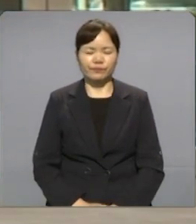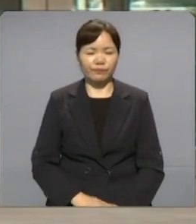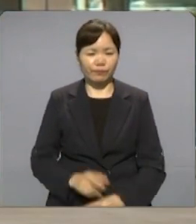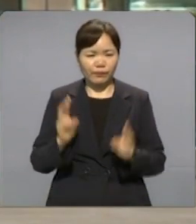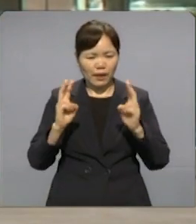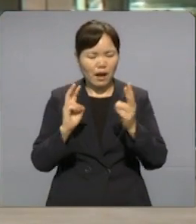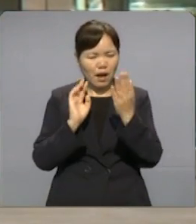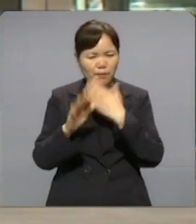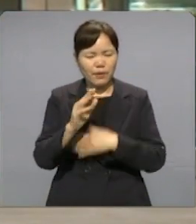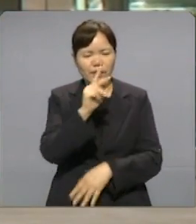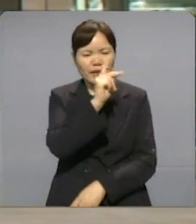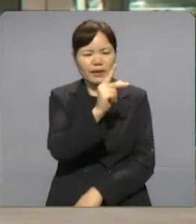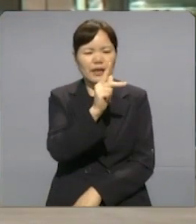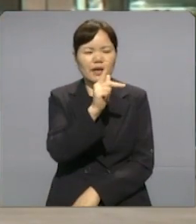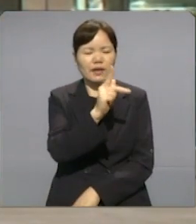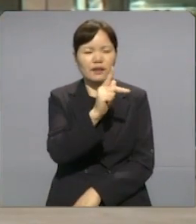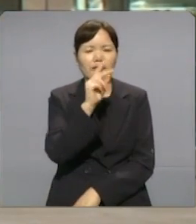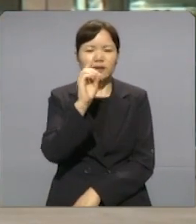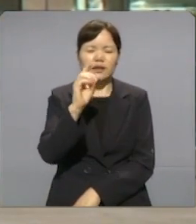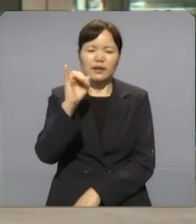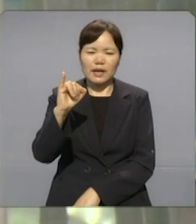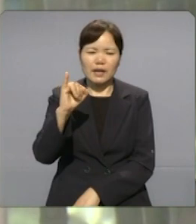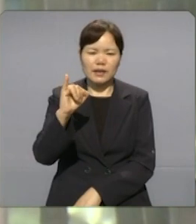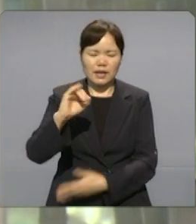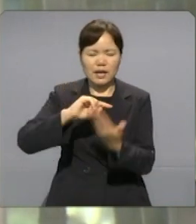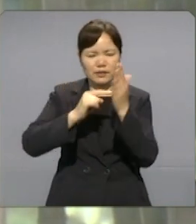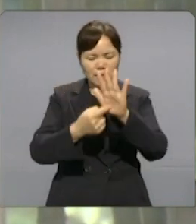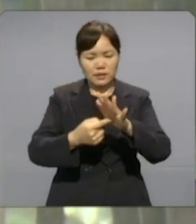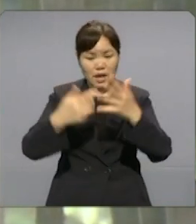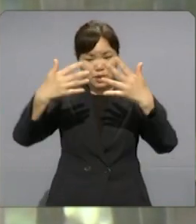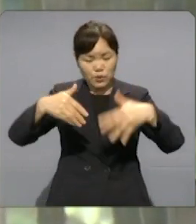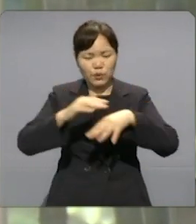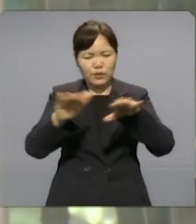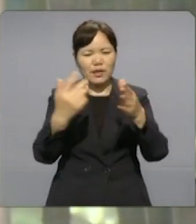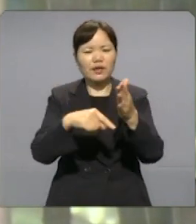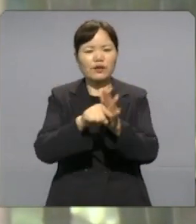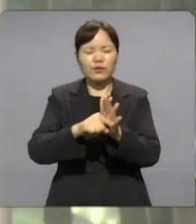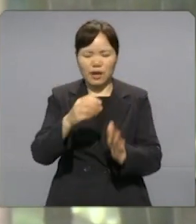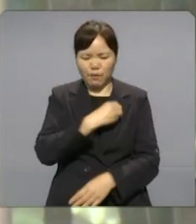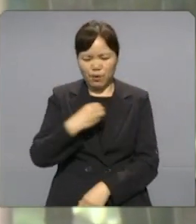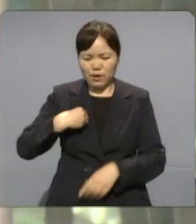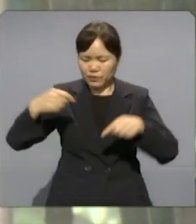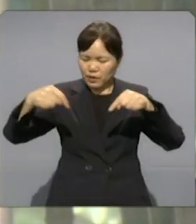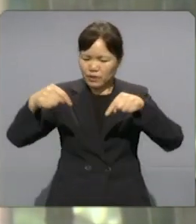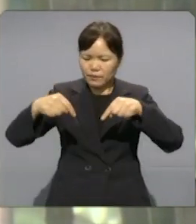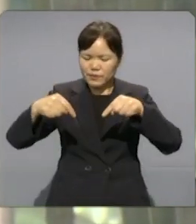공항공사는 앞으로 KDI가 제시하는 선결 조건 이행을 위해 폴란드 측과 협상해